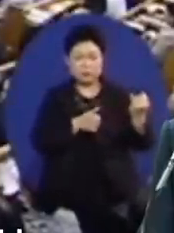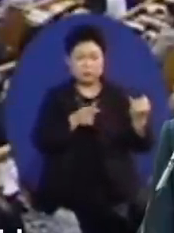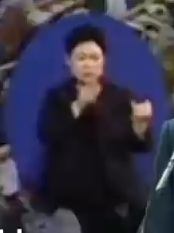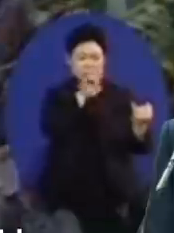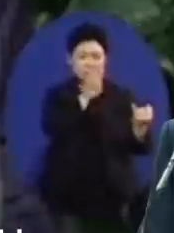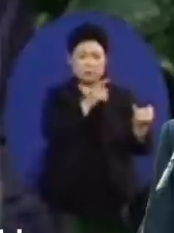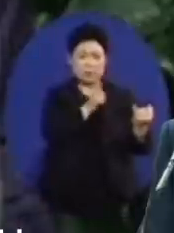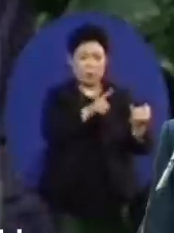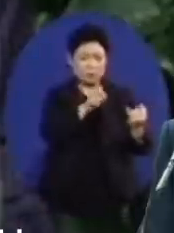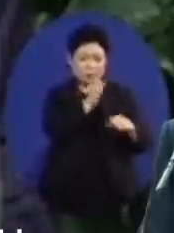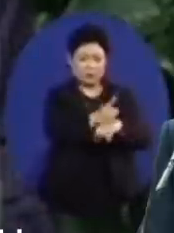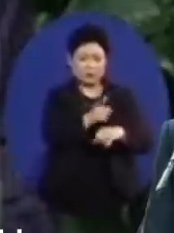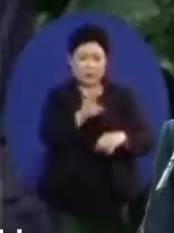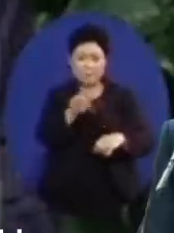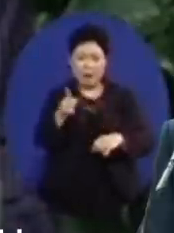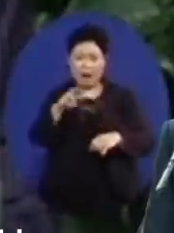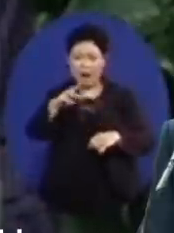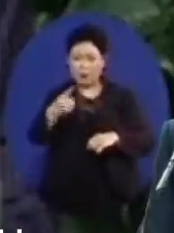당장 그 자리에서 바로가